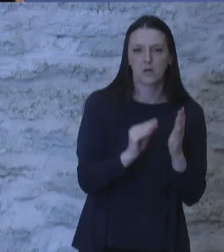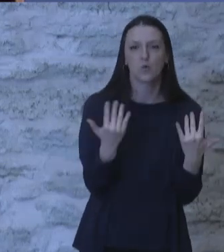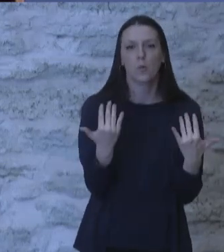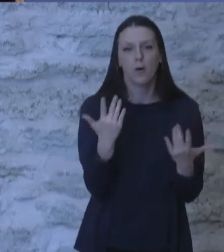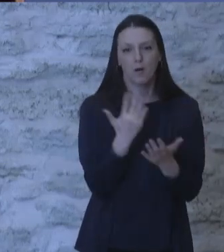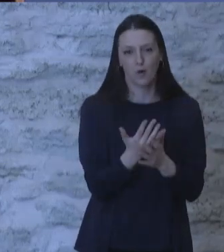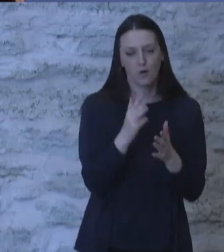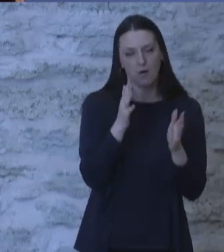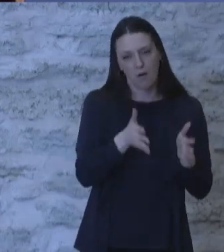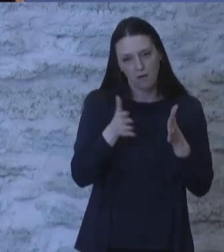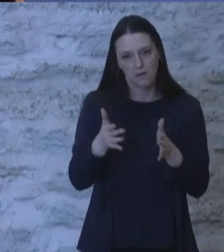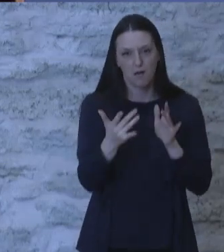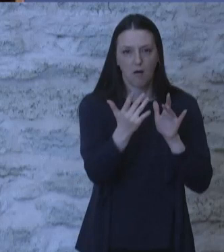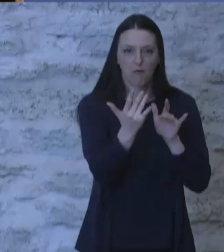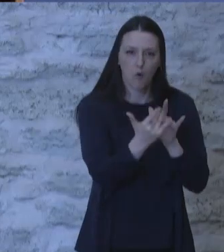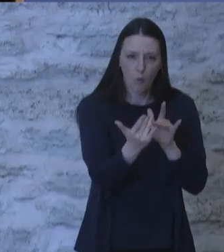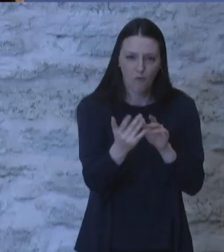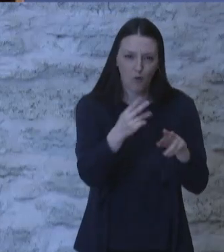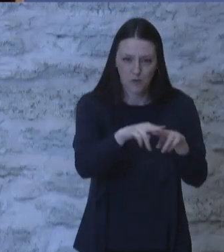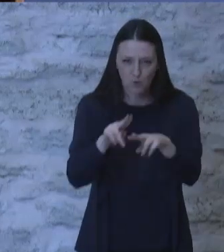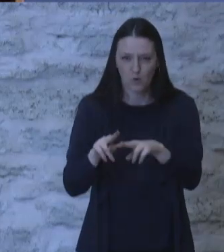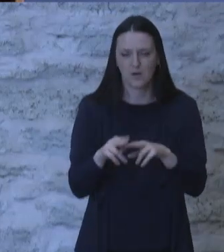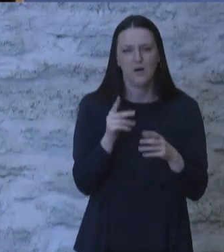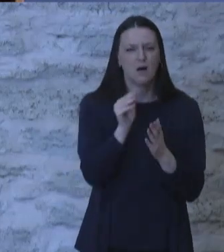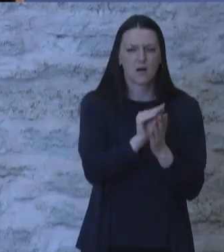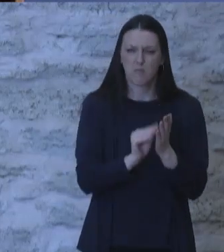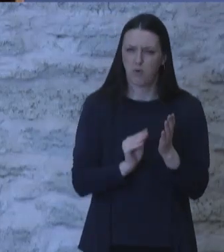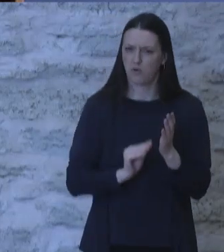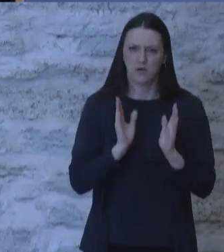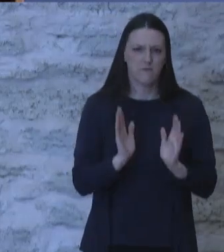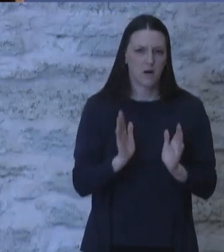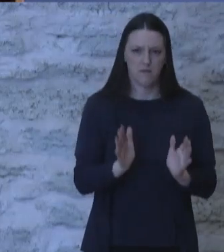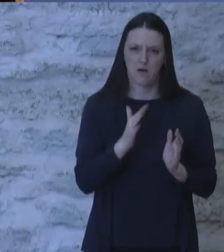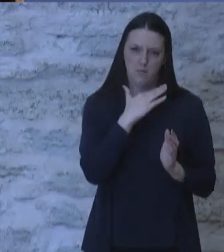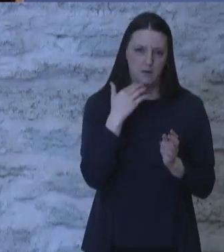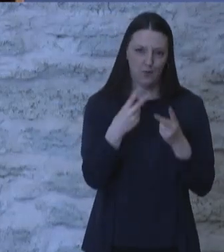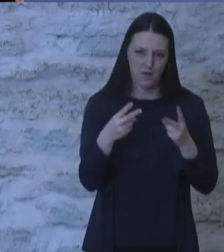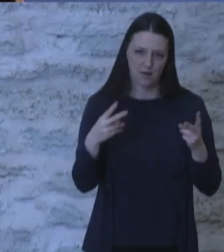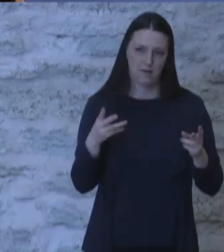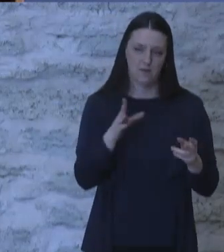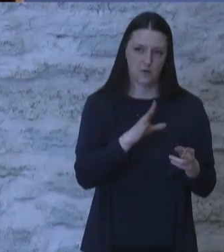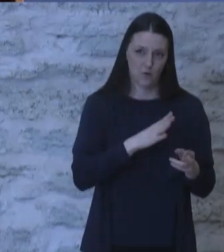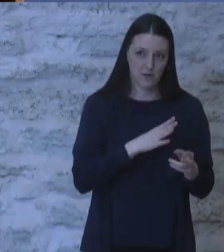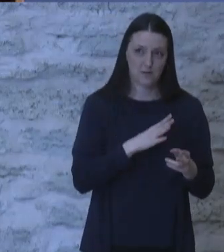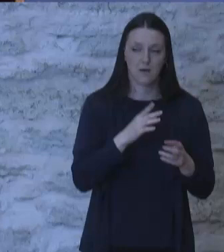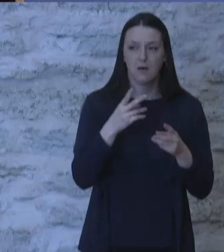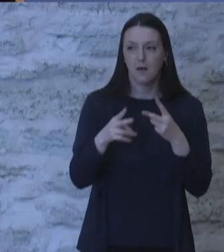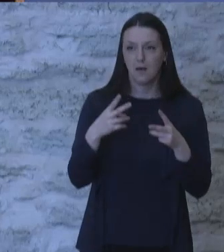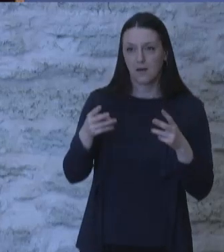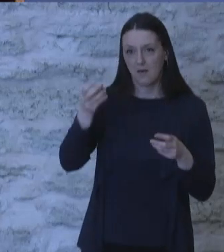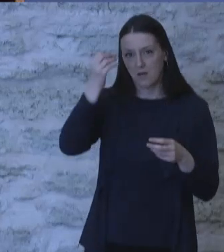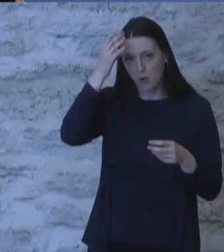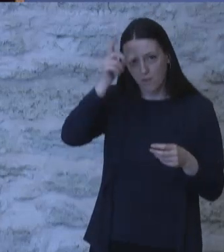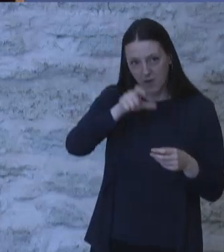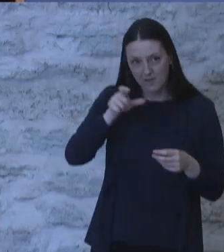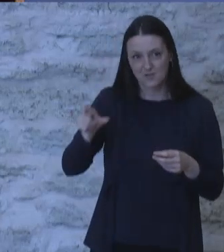palju ma haigle kohti vajame, need raportid on olnud täna väga palju erinevatel professoritel, erinevatel arvajatel,